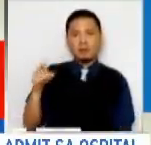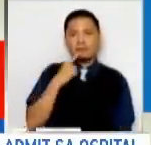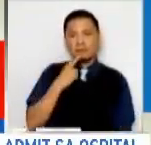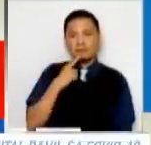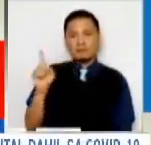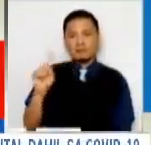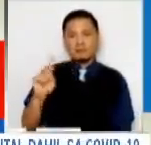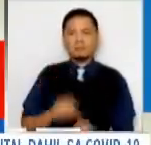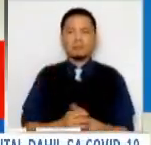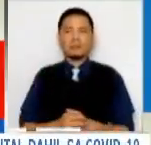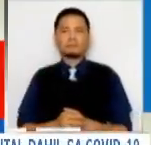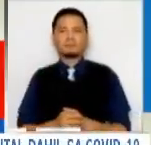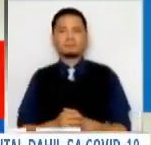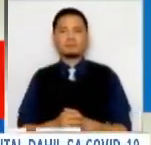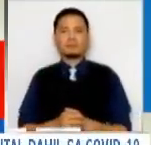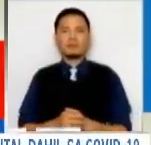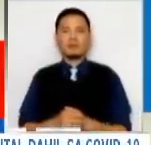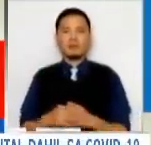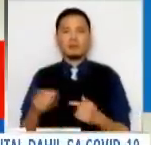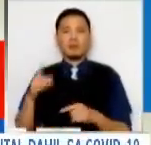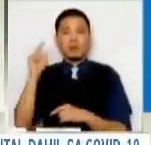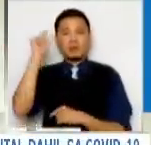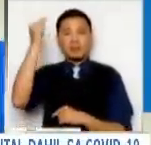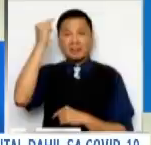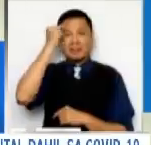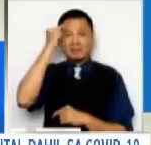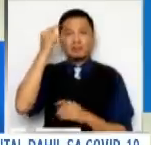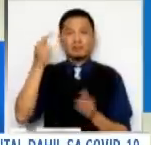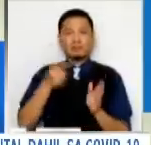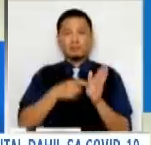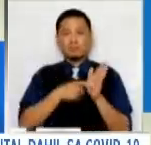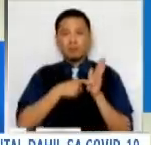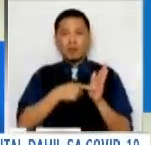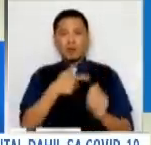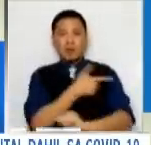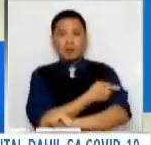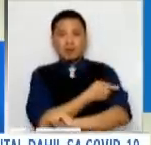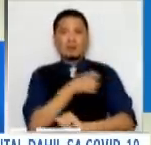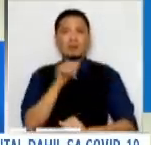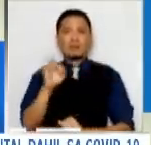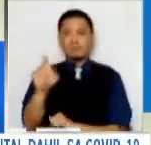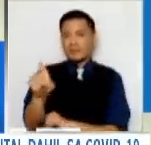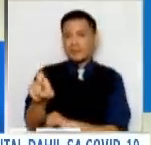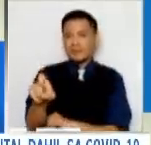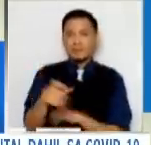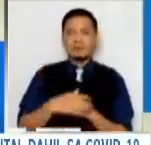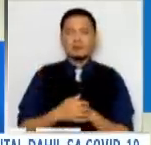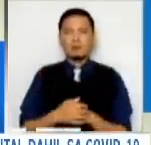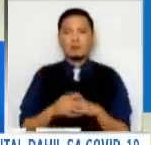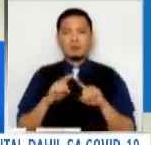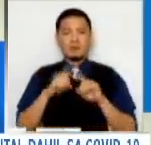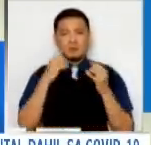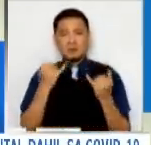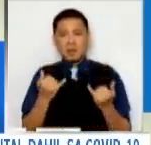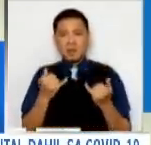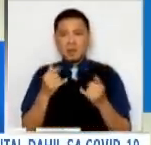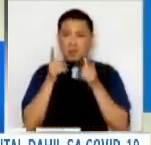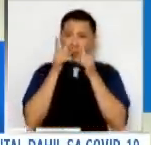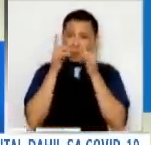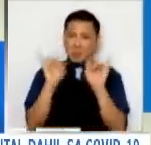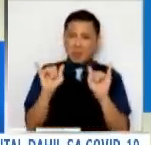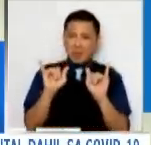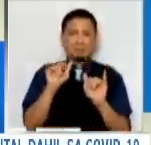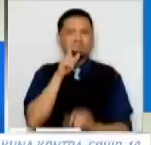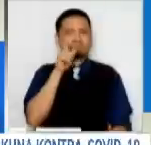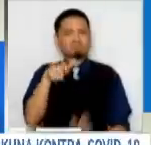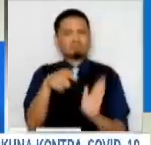ng Estado ang i-require ang bakuna kung talagang kinakailangan. Pero sa ngayon naman po, mukhang hindi naman kinakailangan mandatory yan dahil inaantay